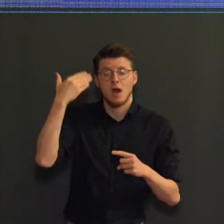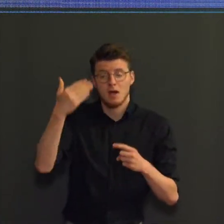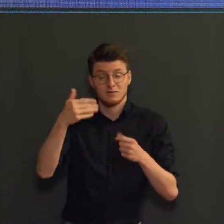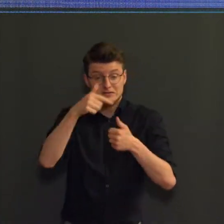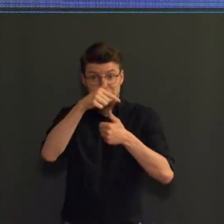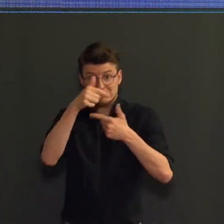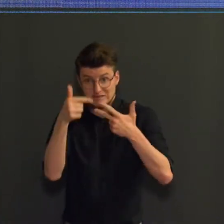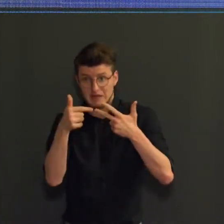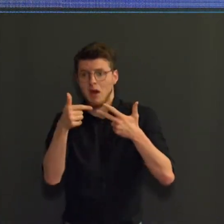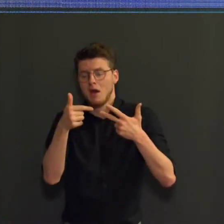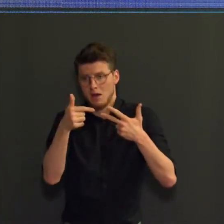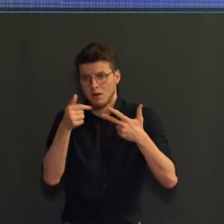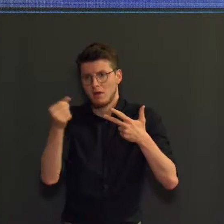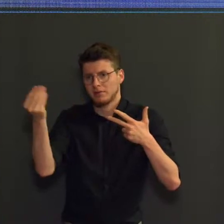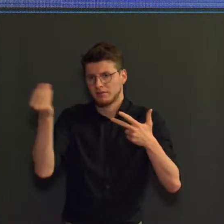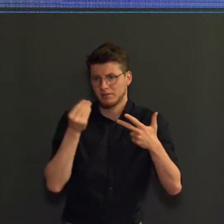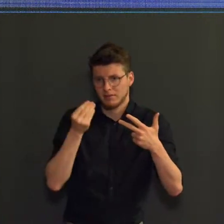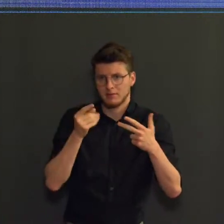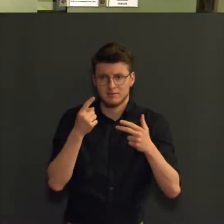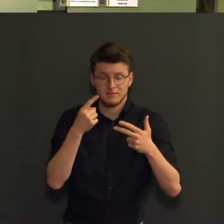voor antistoffen op dit ogenblik.